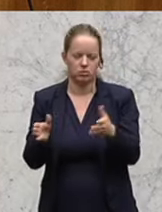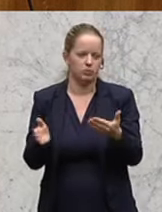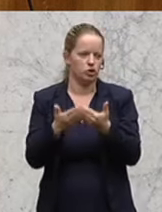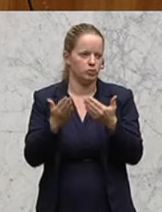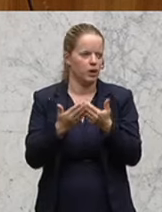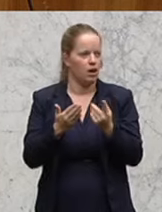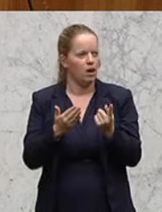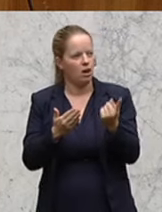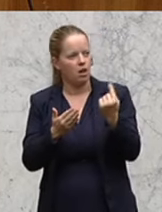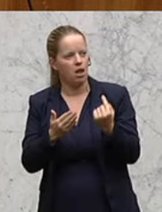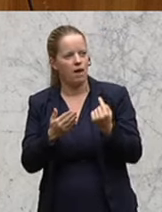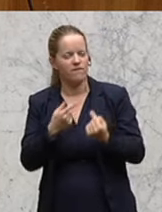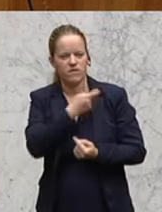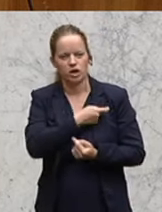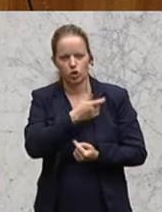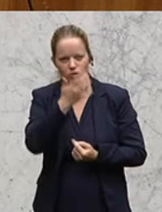von